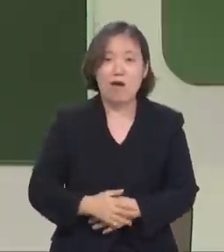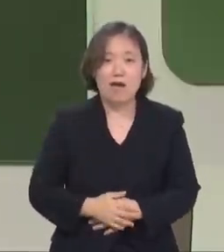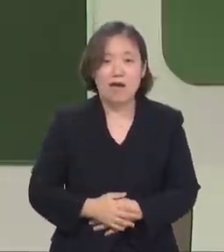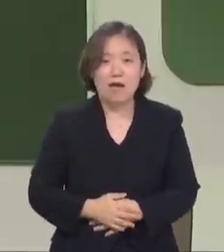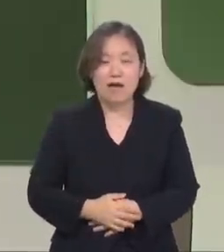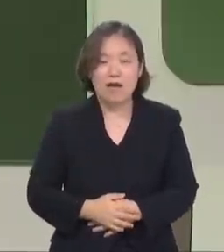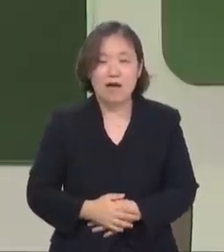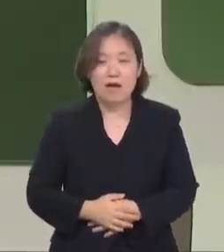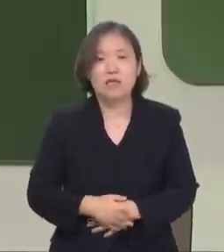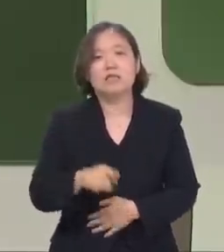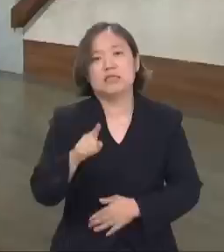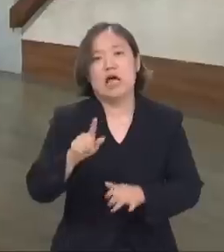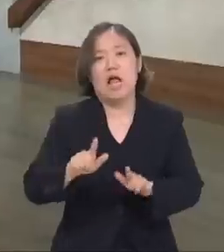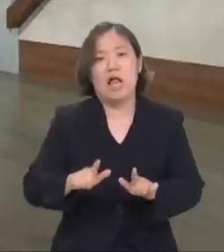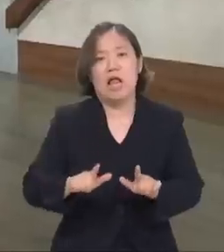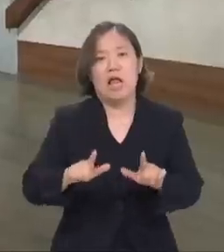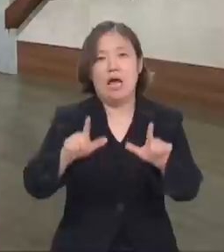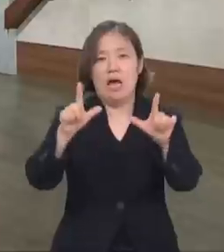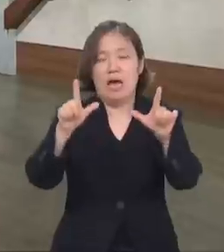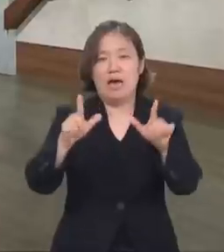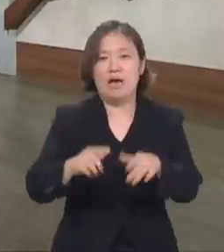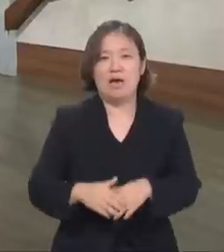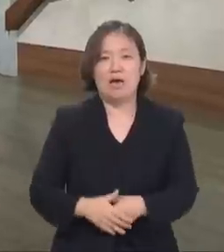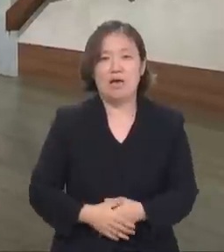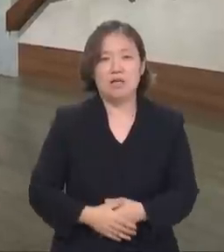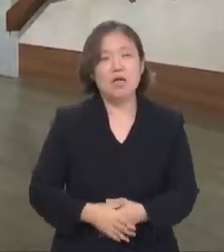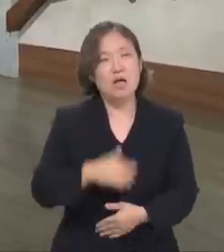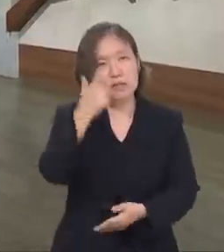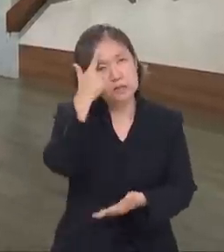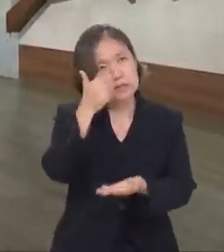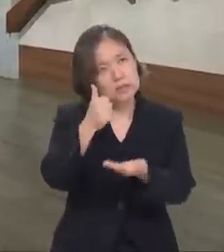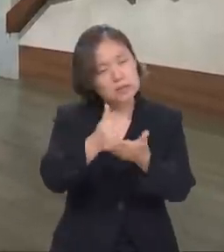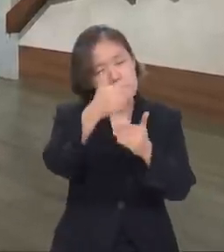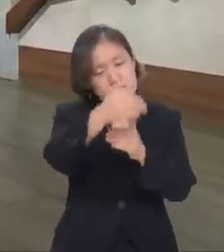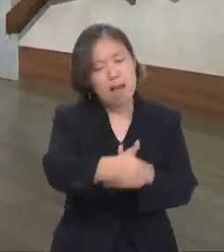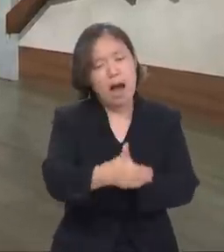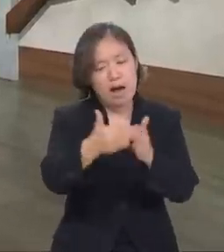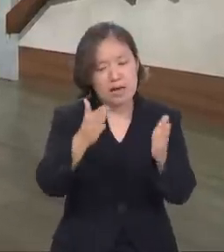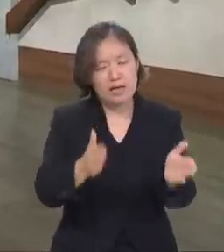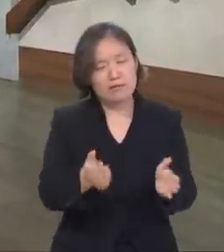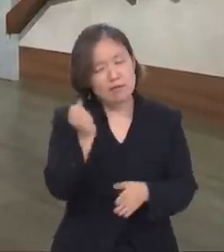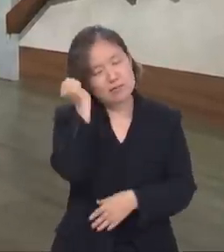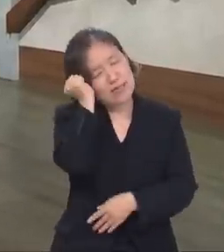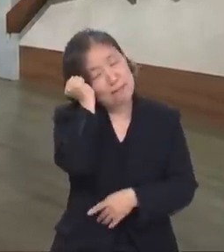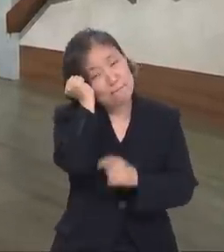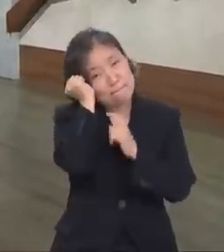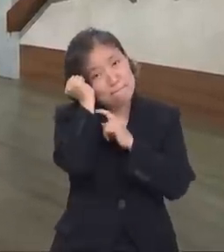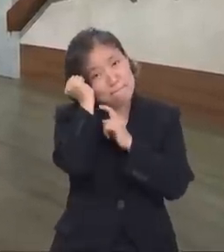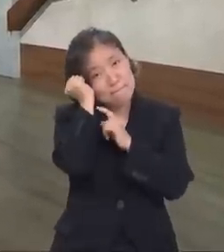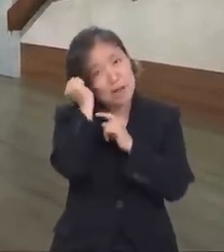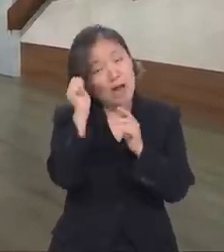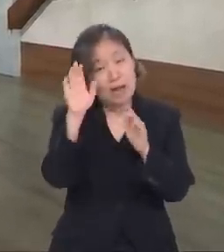어느 날 스님께서 이제 밤에 잠에 푹 드셨는데 그때